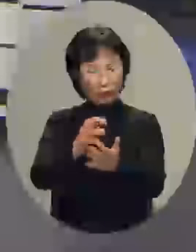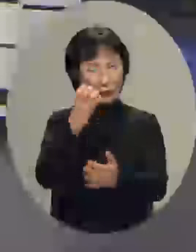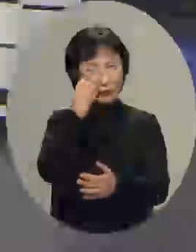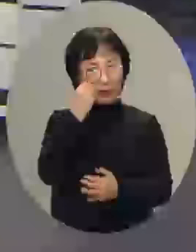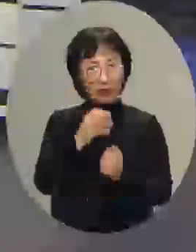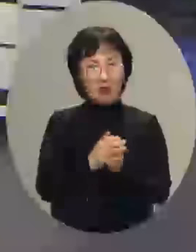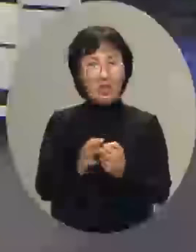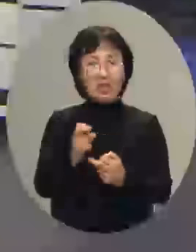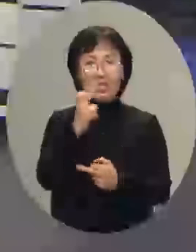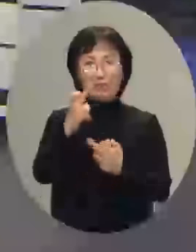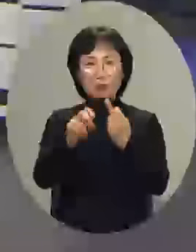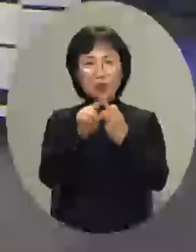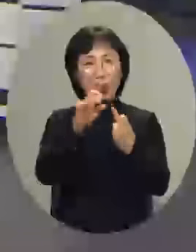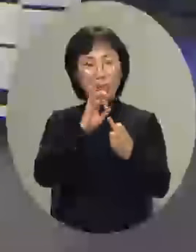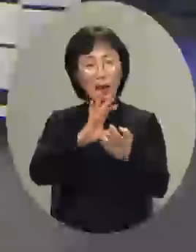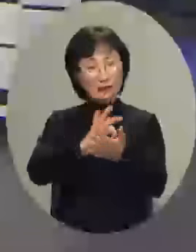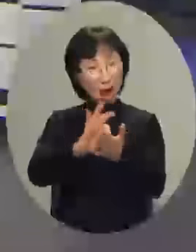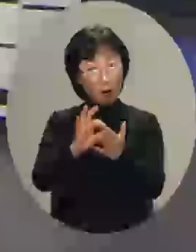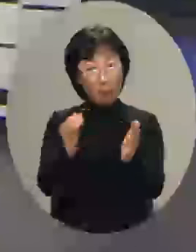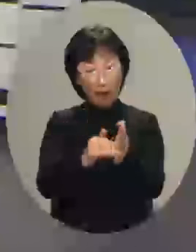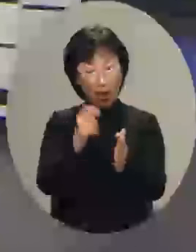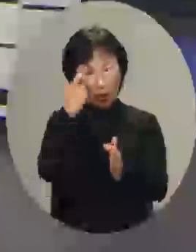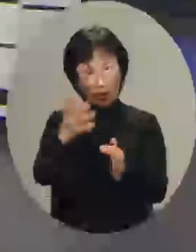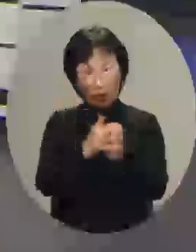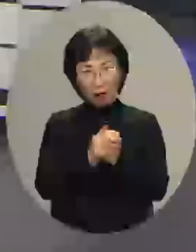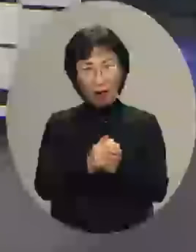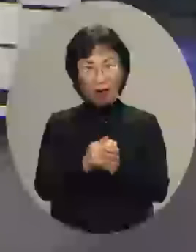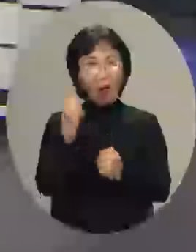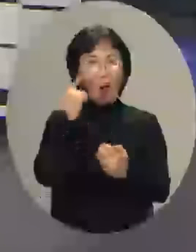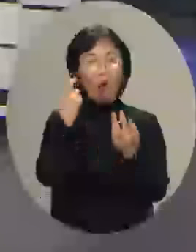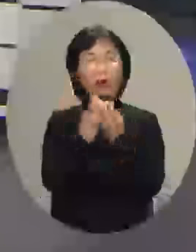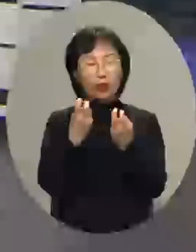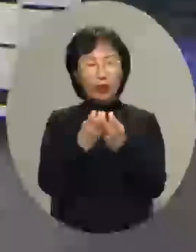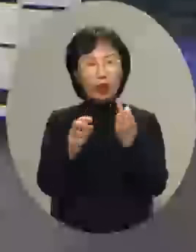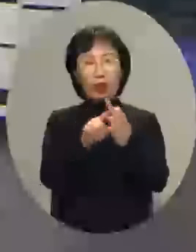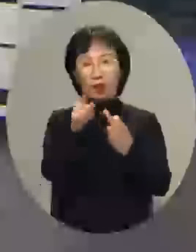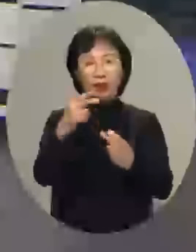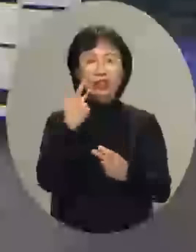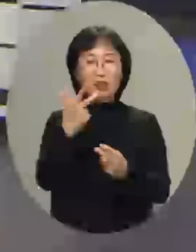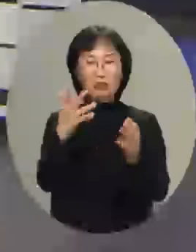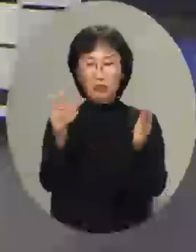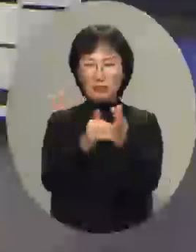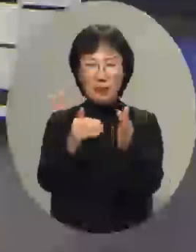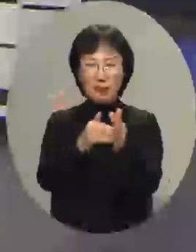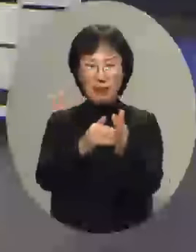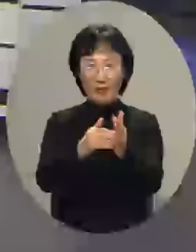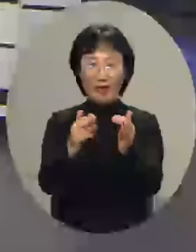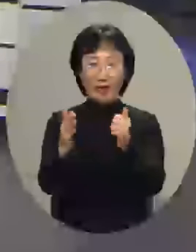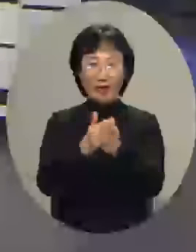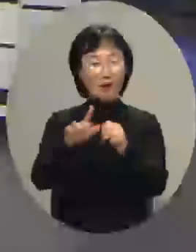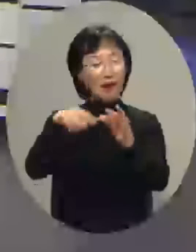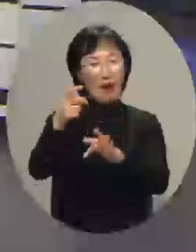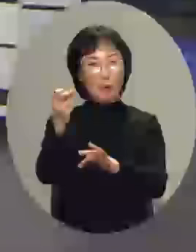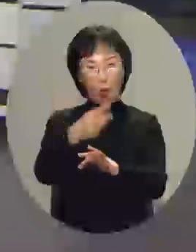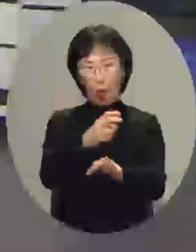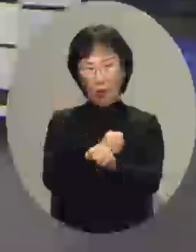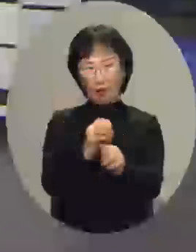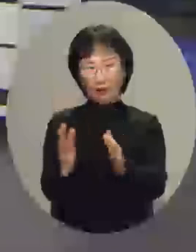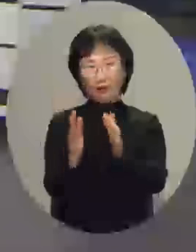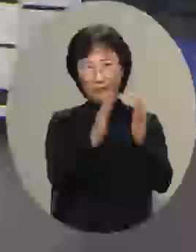11월 달도 하고 12월 달도 그러니까 합니다. 어떻게 12월 달에만 엄청 네, 많이 쓰냐고요. 주도권 토론 7분 다 사용하셨고요. 이따가 또 이어가도록